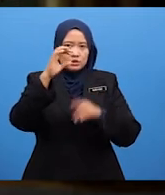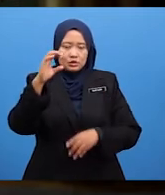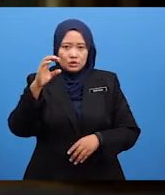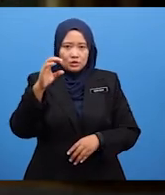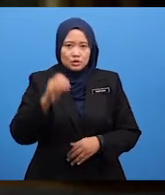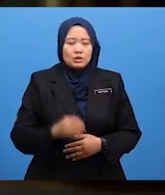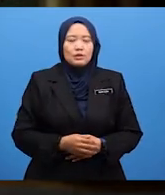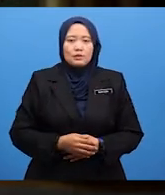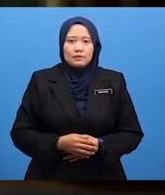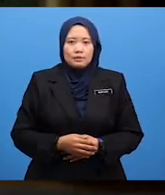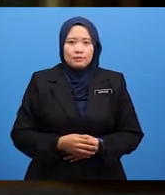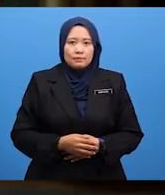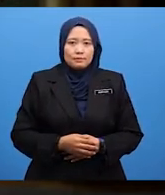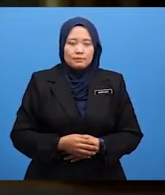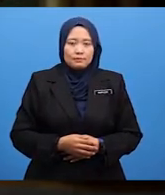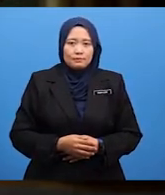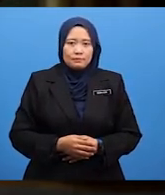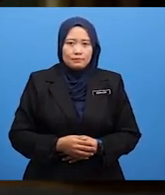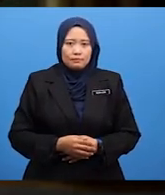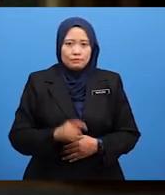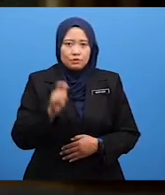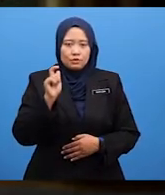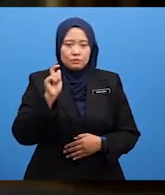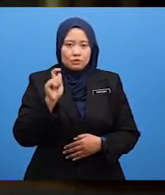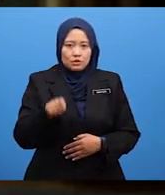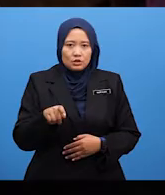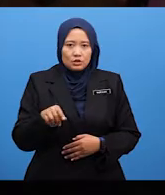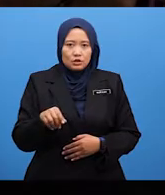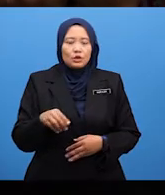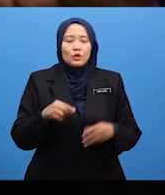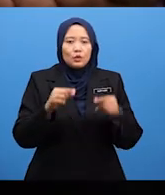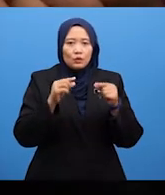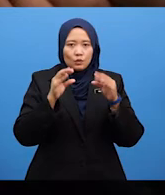kedua-dua notasi tadi ataupun not itu dengan petikan ke bawah. Cuba.